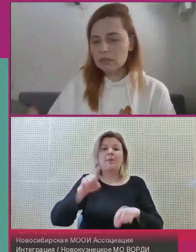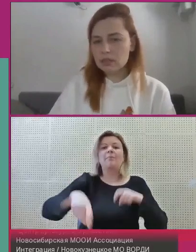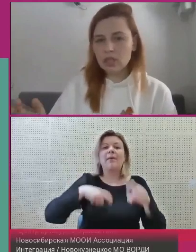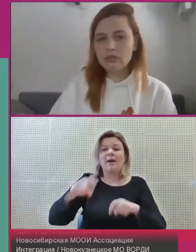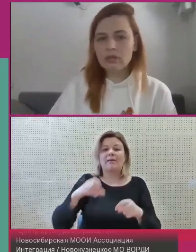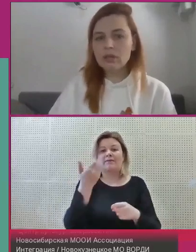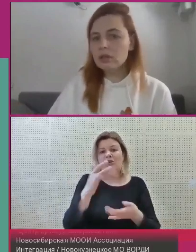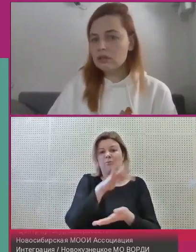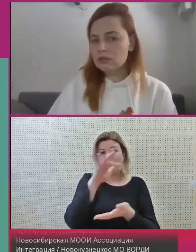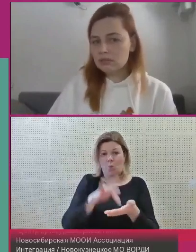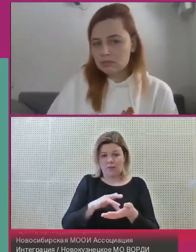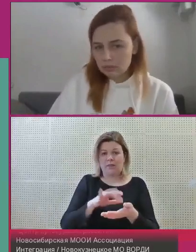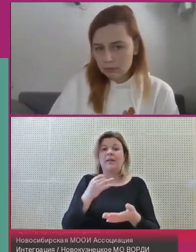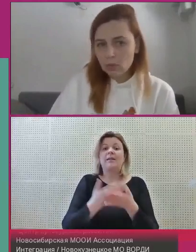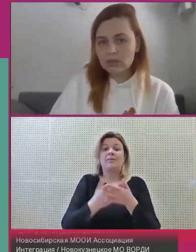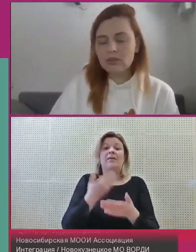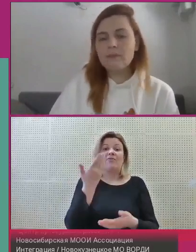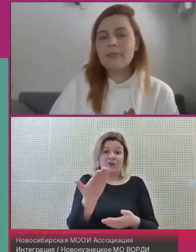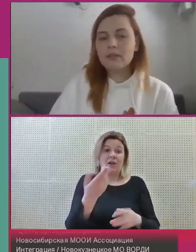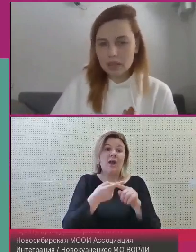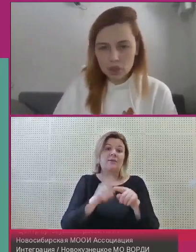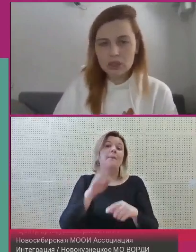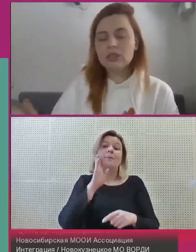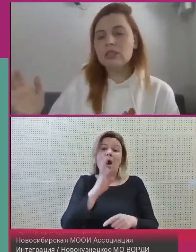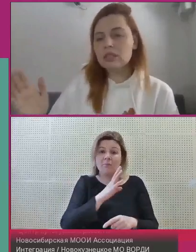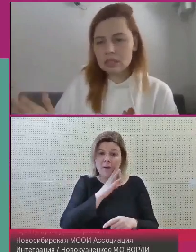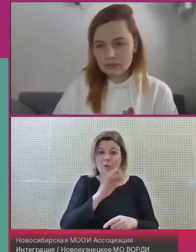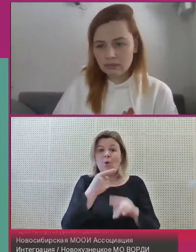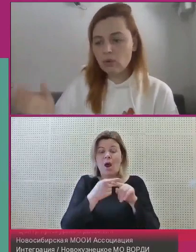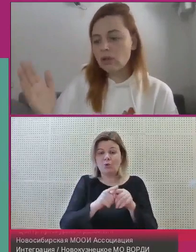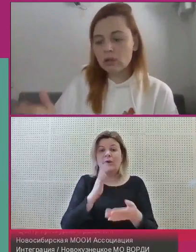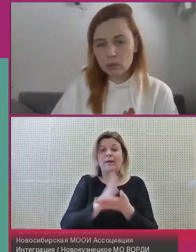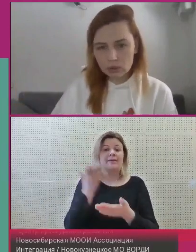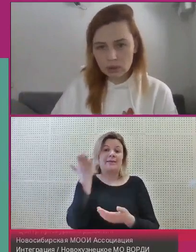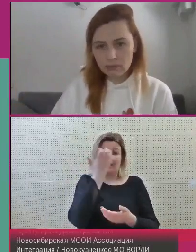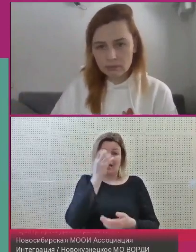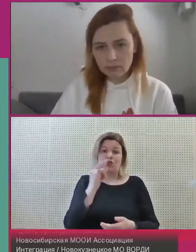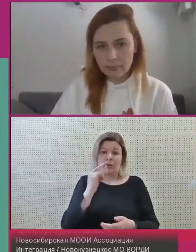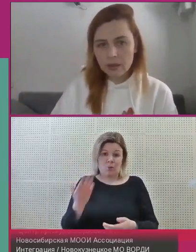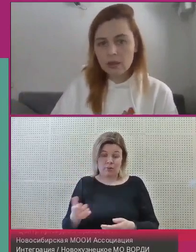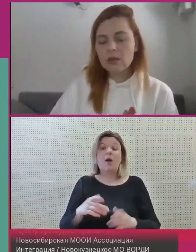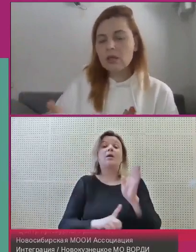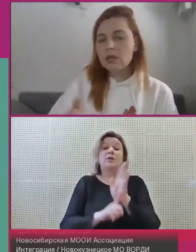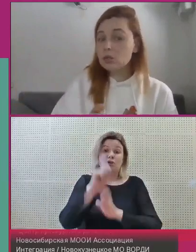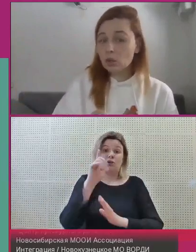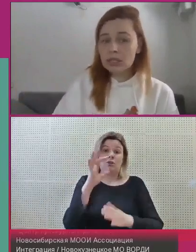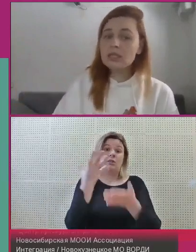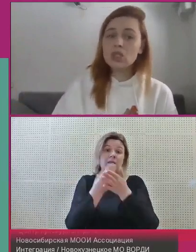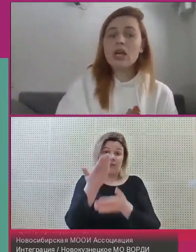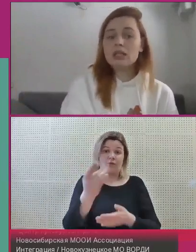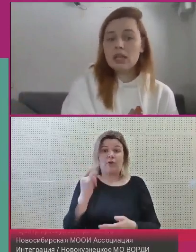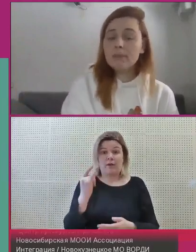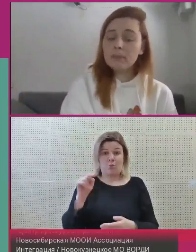мама незрячего ребенка, начните со своего ребенка.